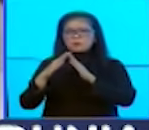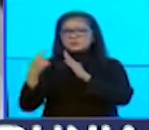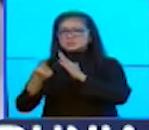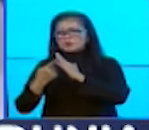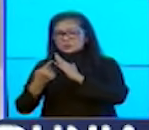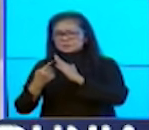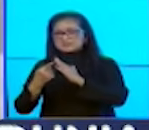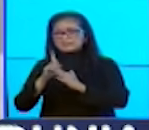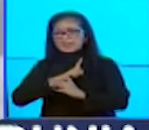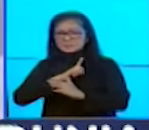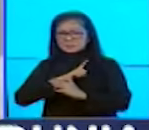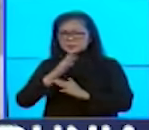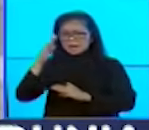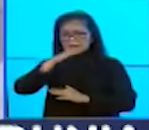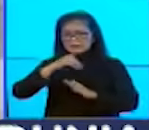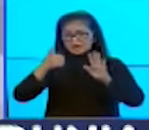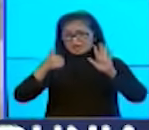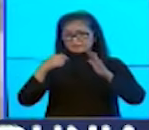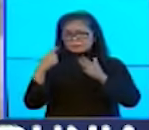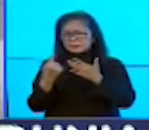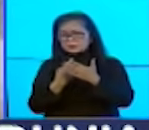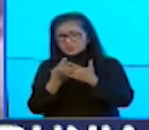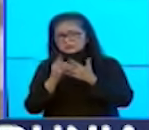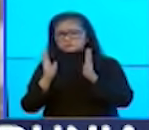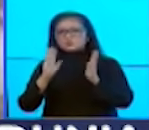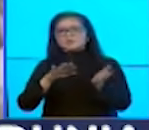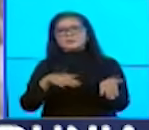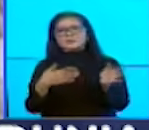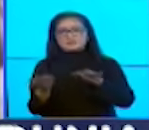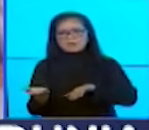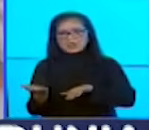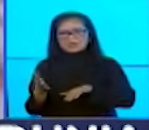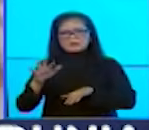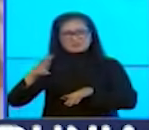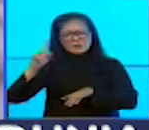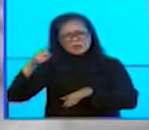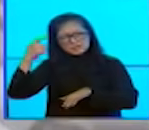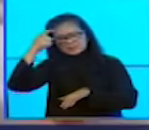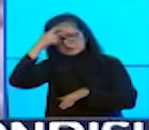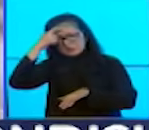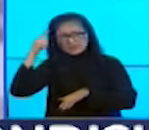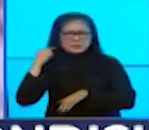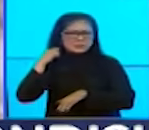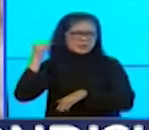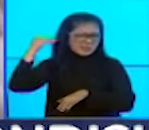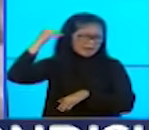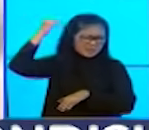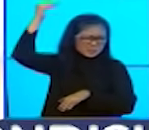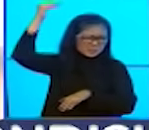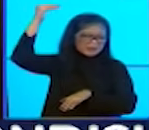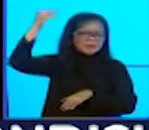Memasuki hari ke-6 isolasi mandiri, korban meninggal dunia. Diduga penyakit penyerta darah tinggi membuat kondisi kesehatan korban semakin